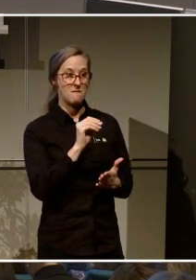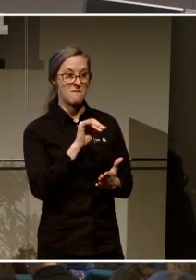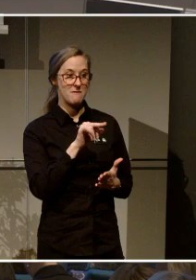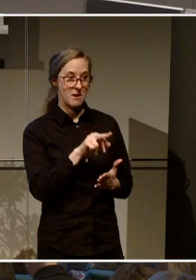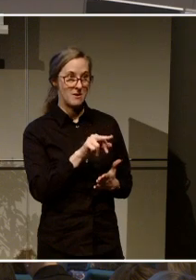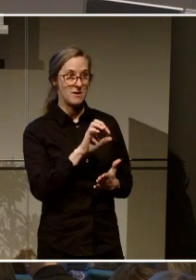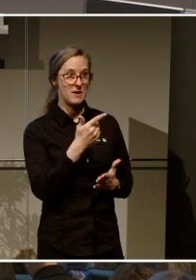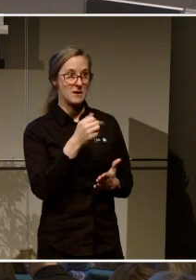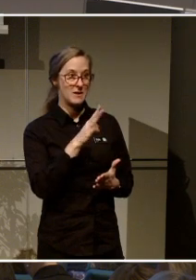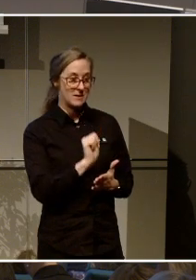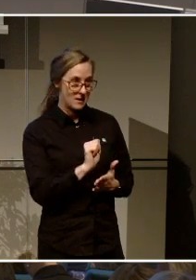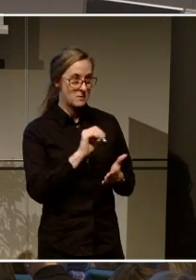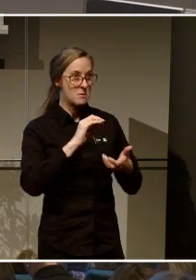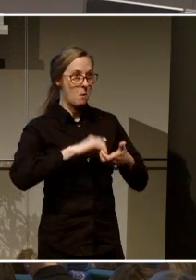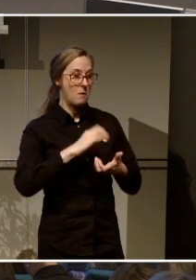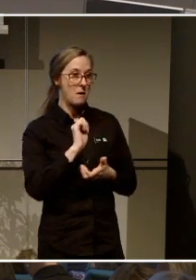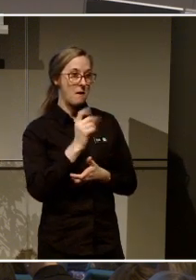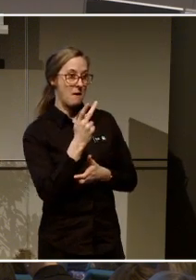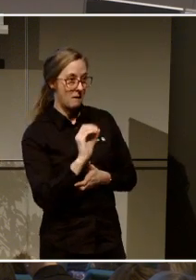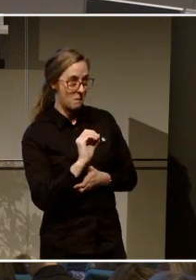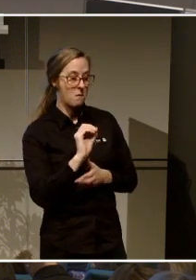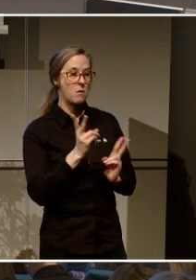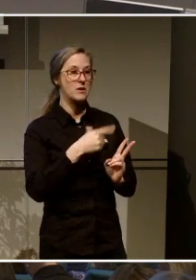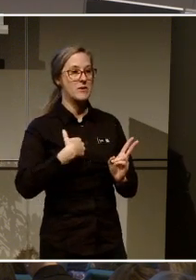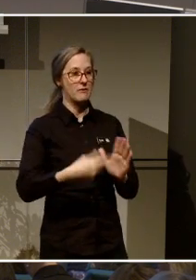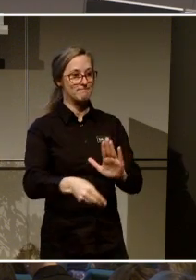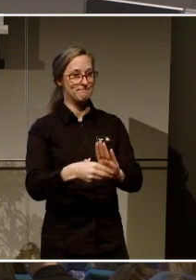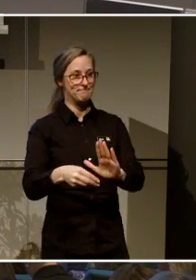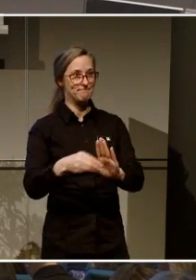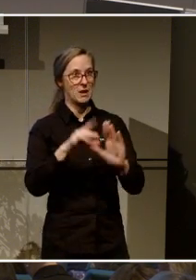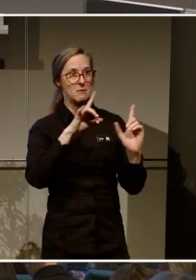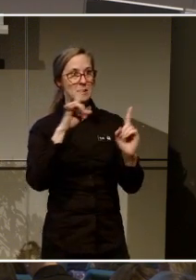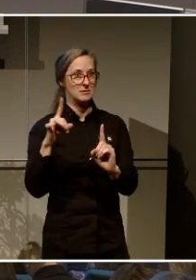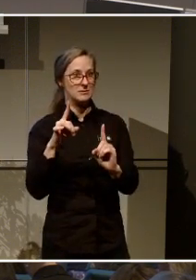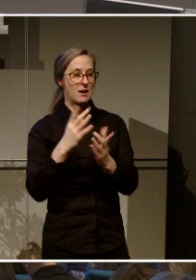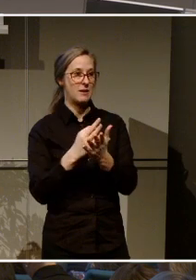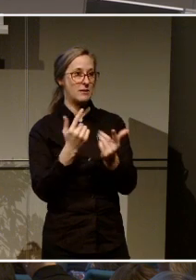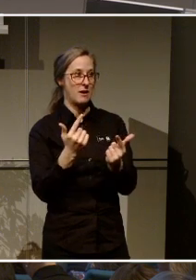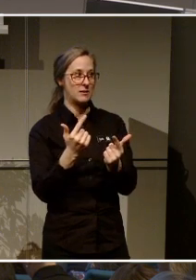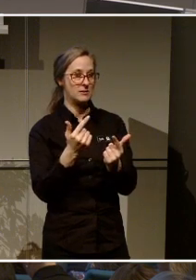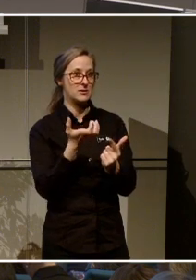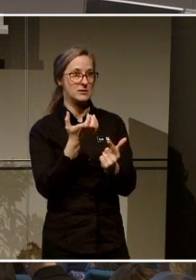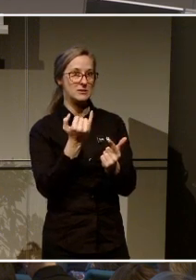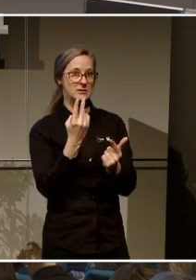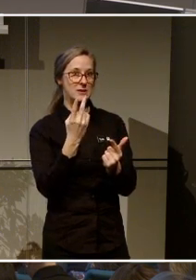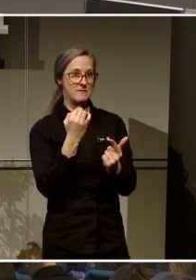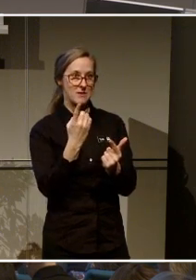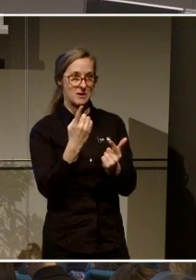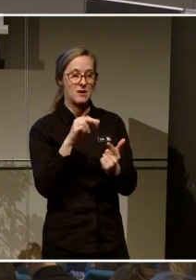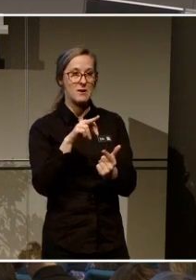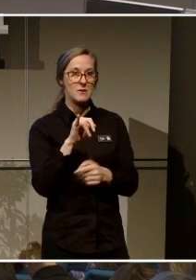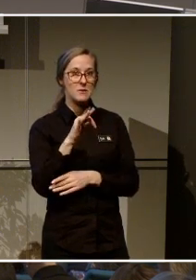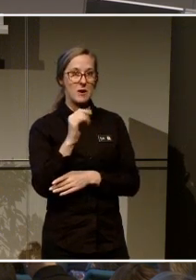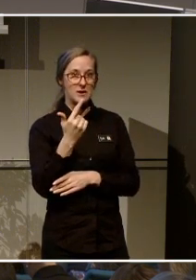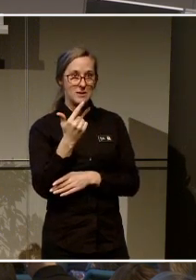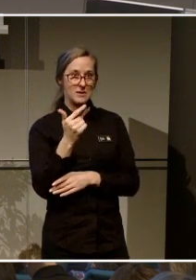gjort en donation av dina vägnar till den internationella människorättsorganisationen Civil Rights Defenders, som arbetar både IRL, som vi brukar säga